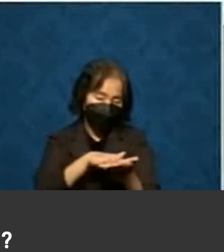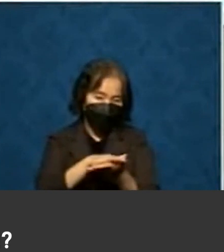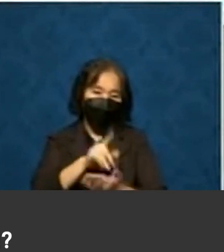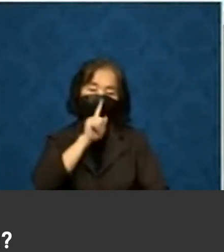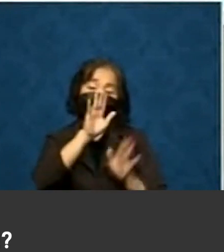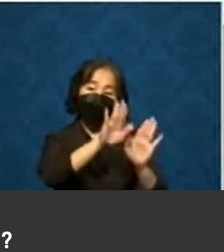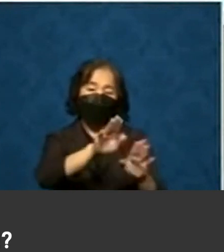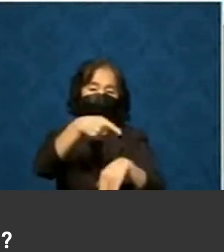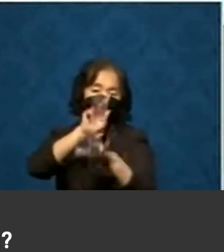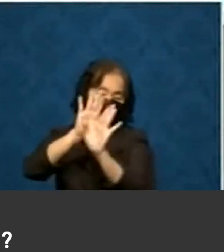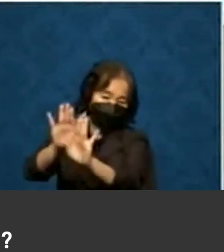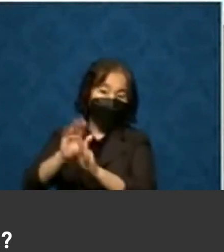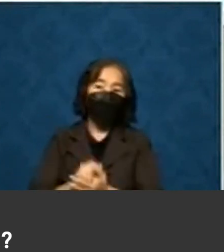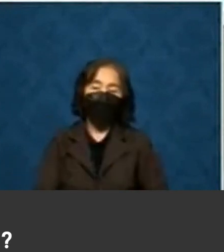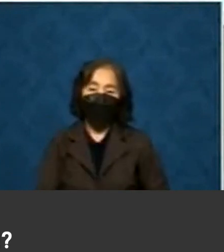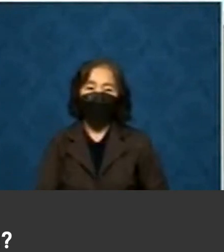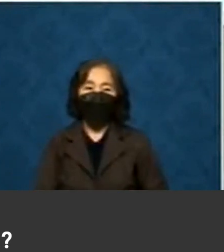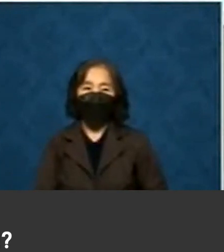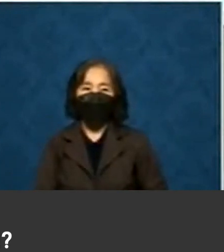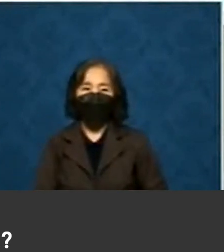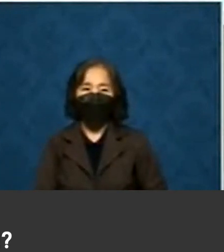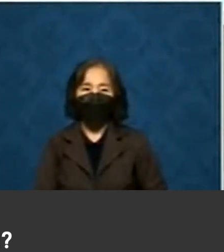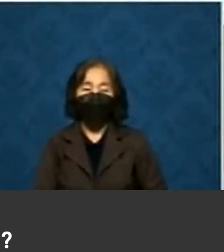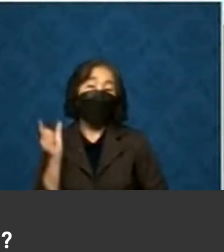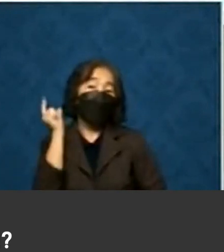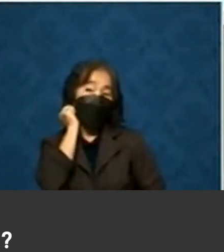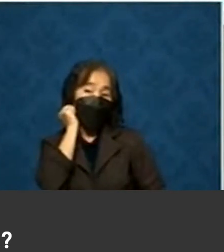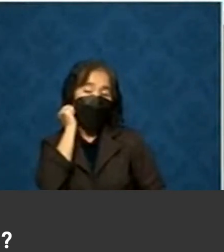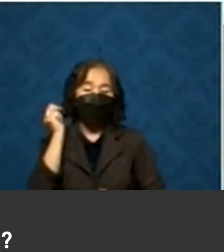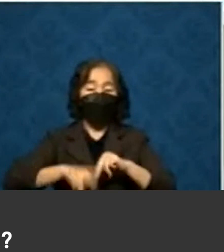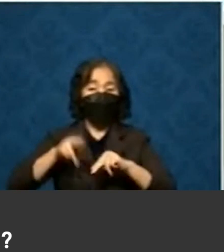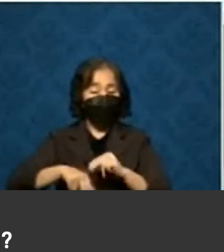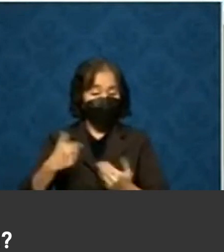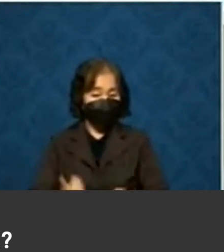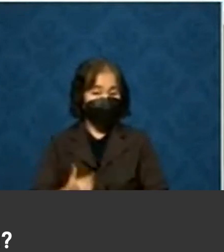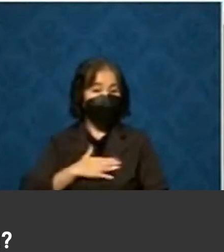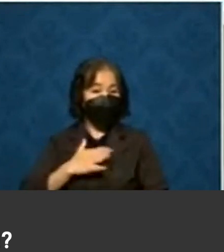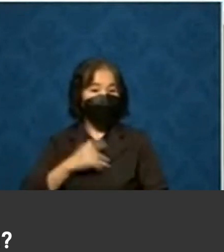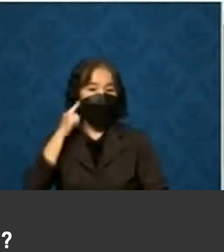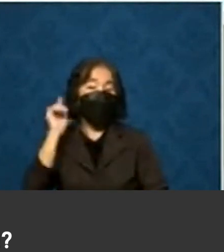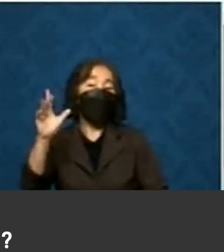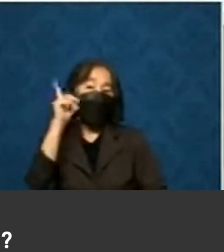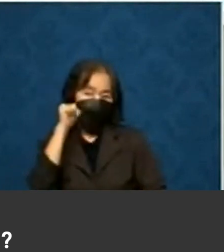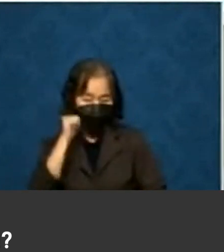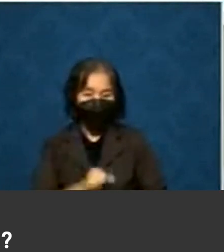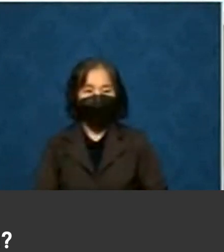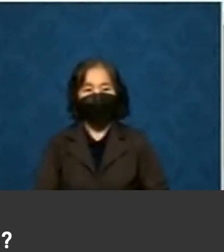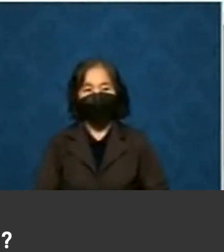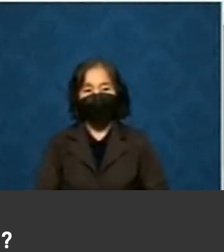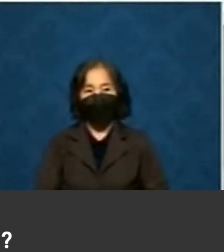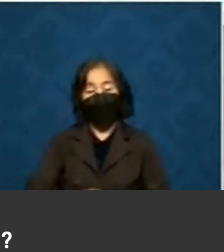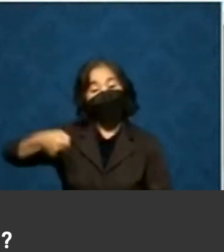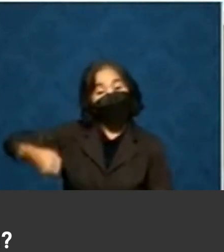่นกรณีการเข้ารับตำแหน่งนายกของผลเอกประยษจรยโชาที่ไม่ต้องแดงบญชีทับศิล ซึ่งเรื่องนี้ค้ารต่ความรกสึ